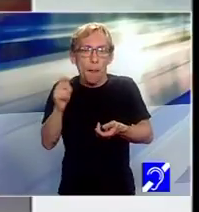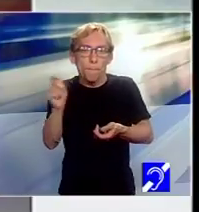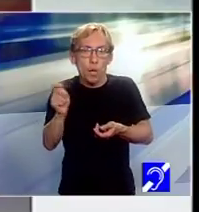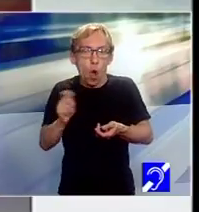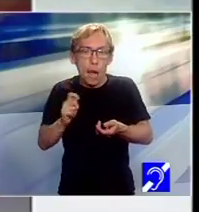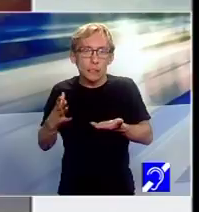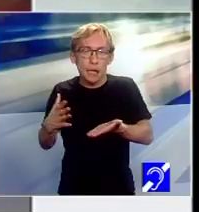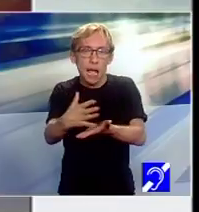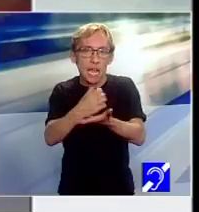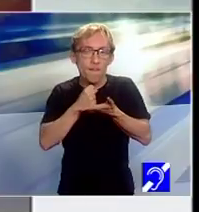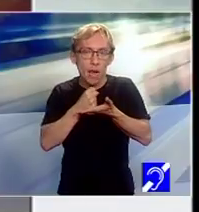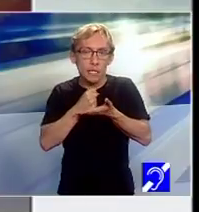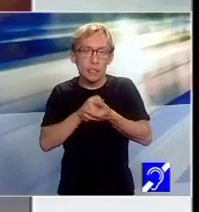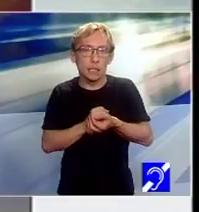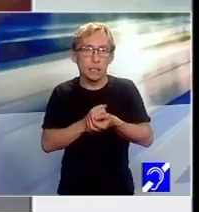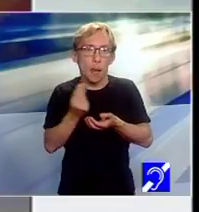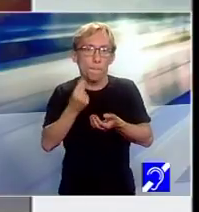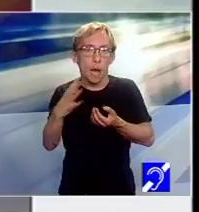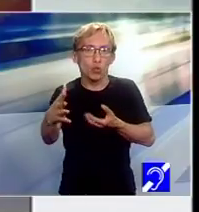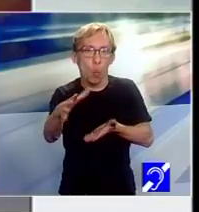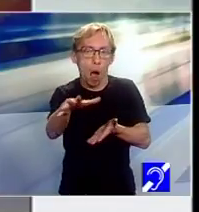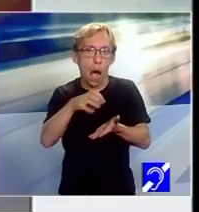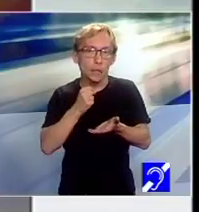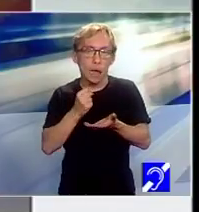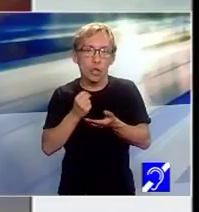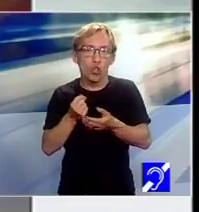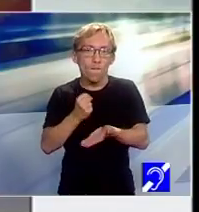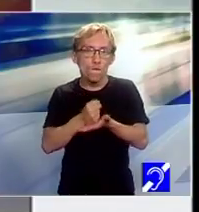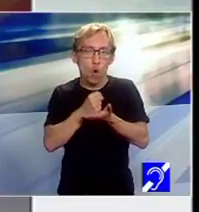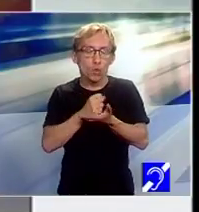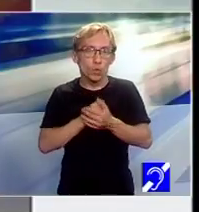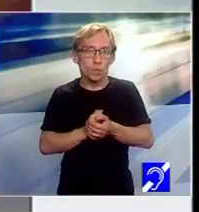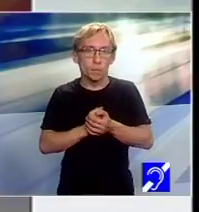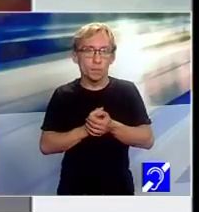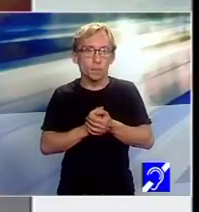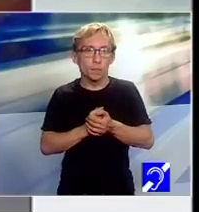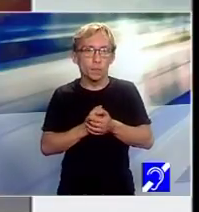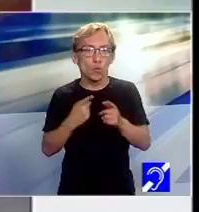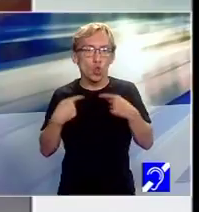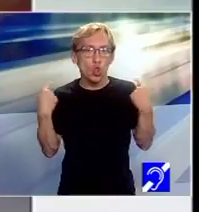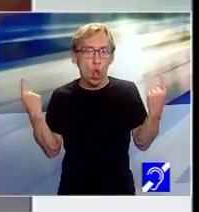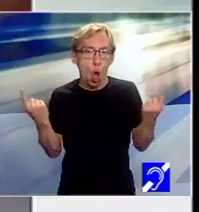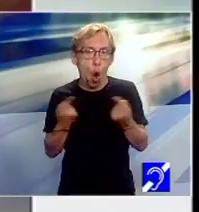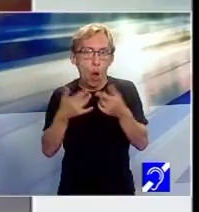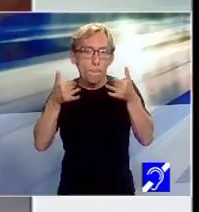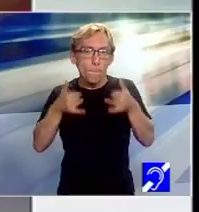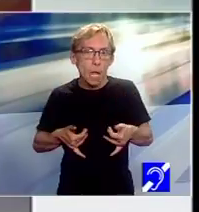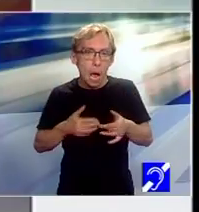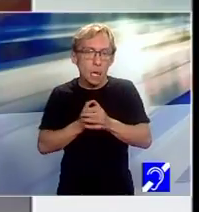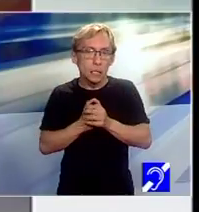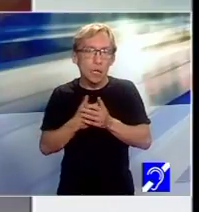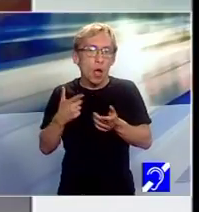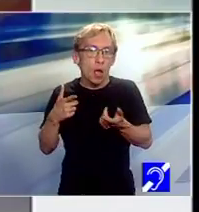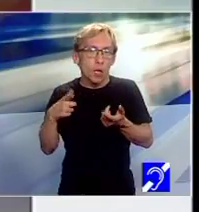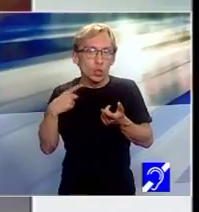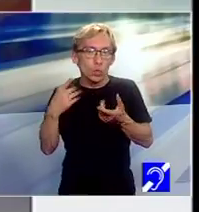să atragem fonduri din tot felul de surse. Având în vedere că noi, în prezent, suntem